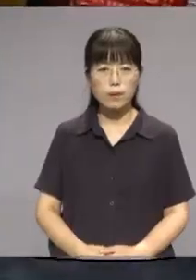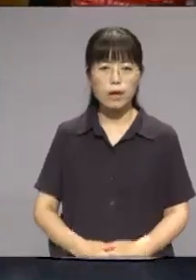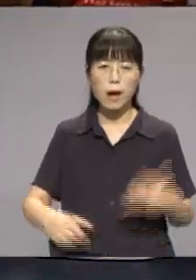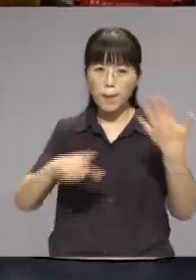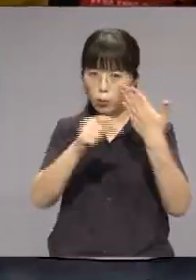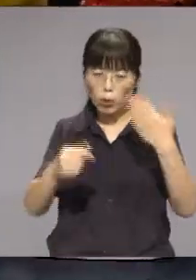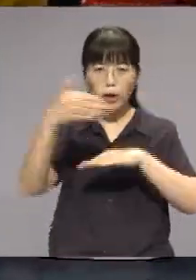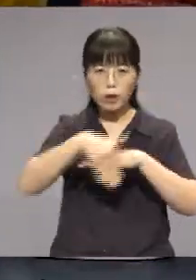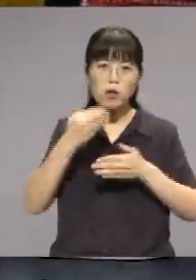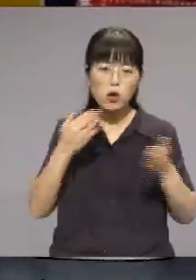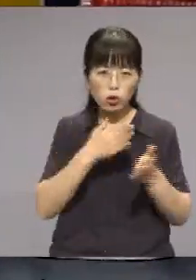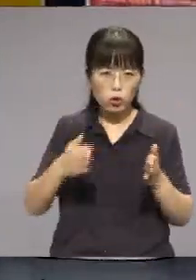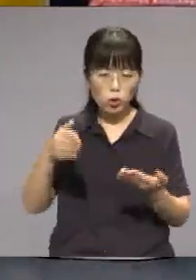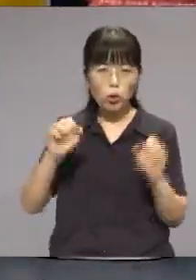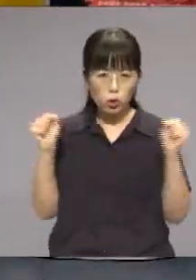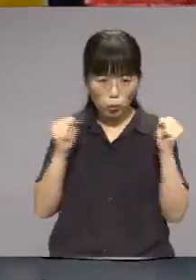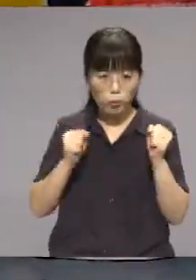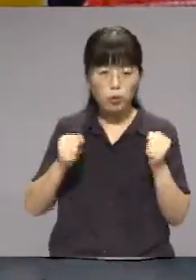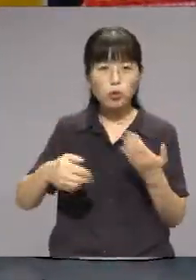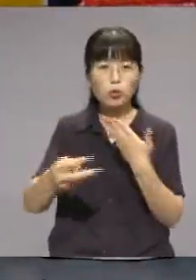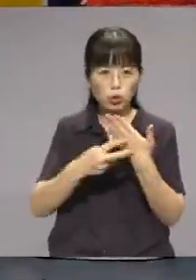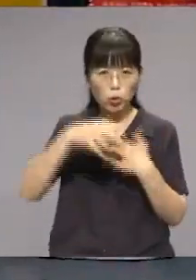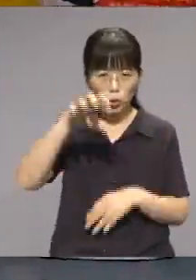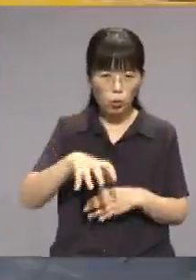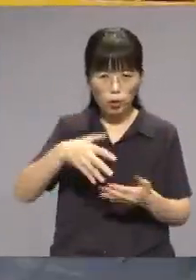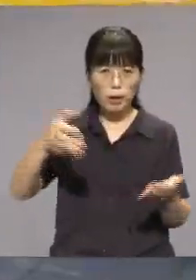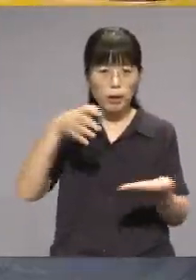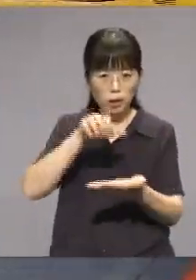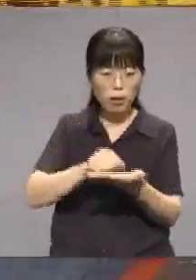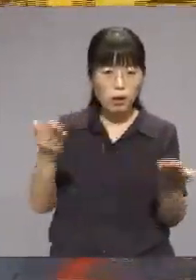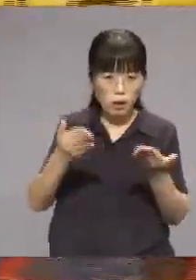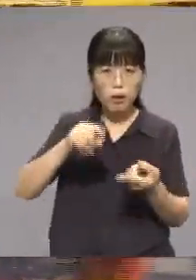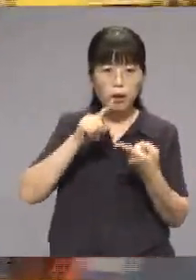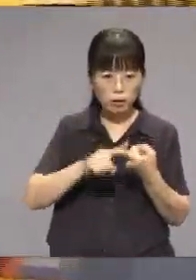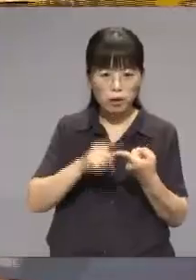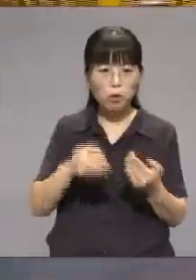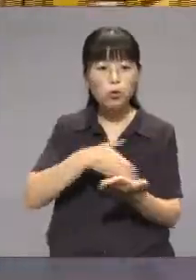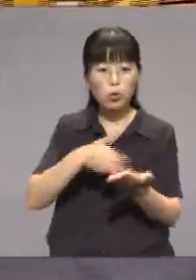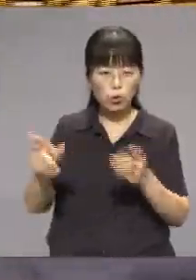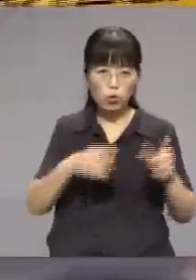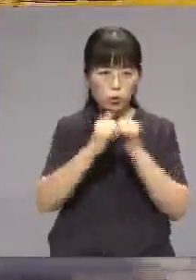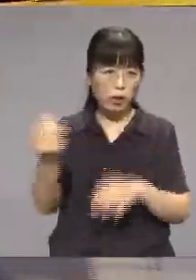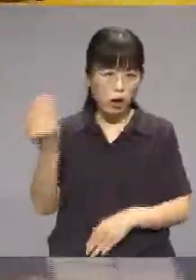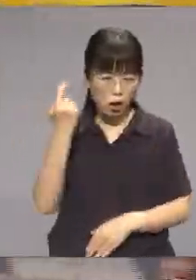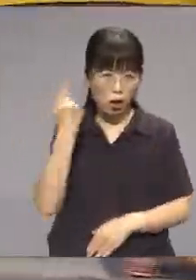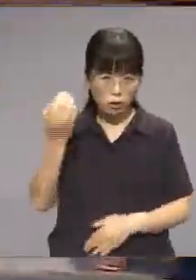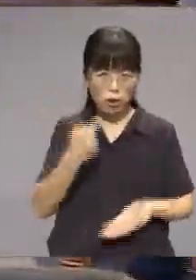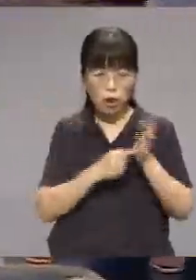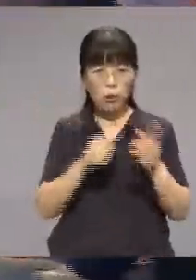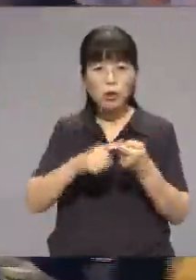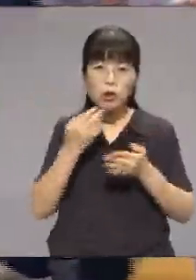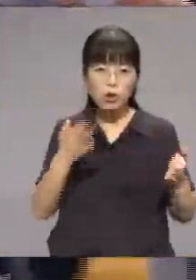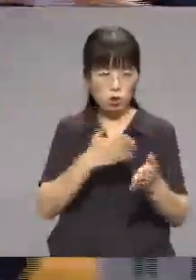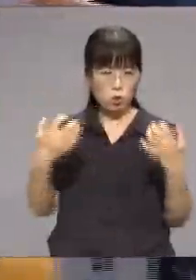다음 달 예정된 경기도 동북부 공공의료원 부지 선정 작업과 관련해 동두천 주민들이 어제 예고한 대로